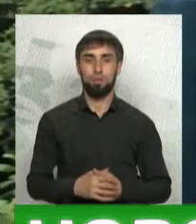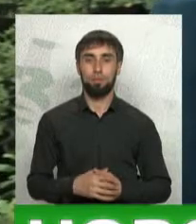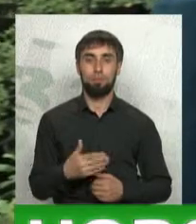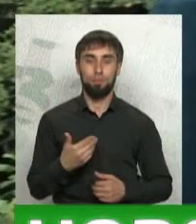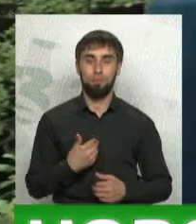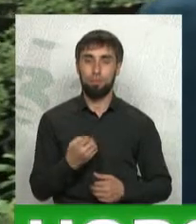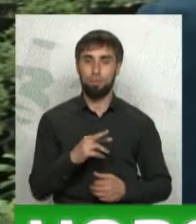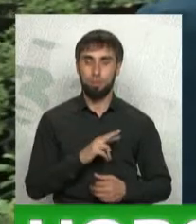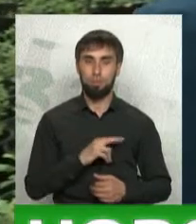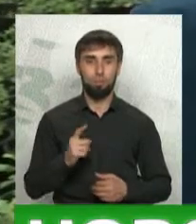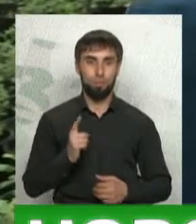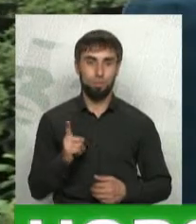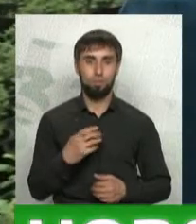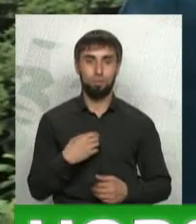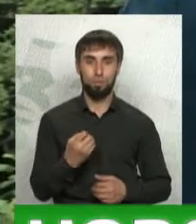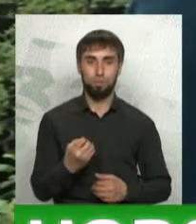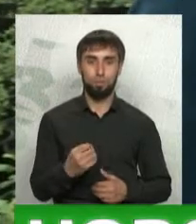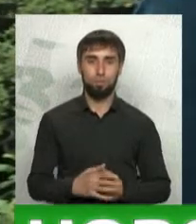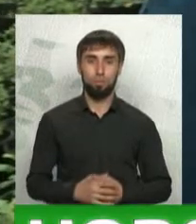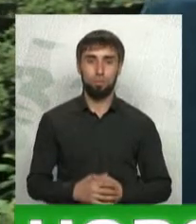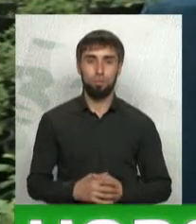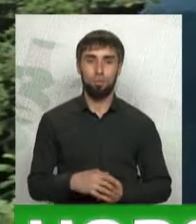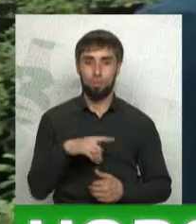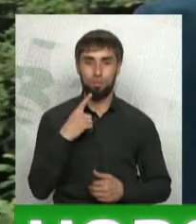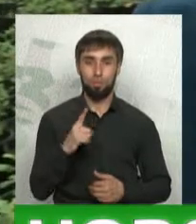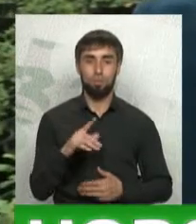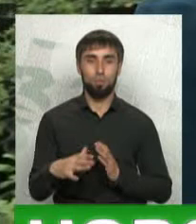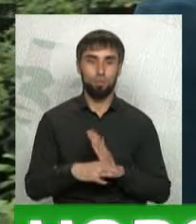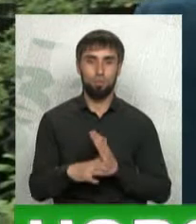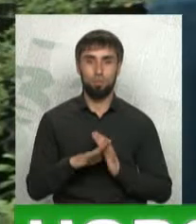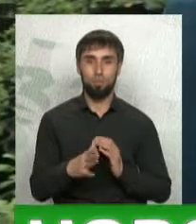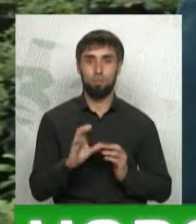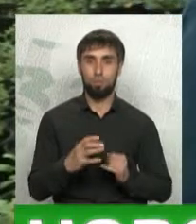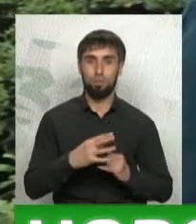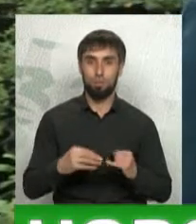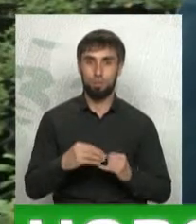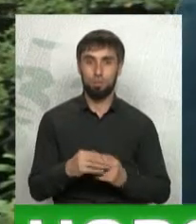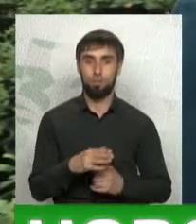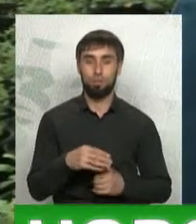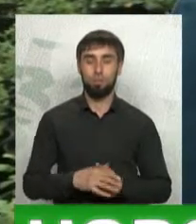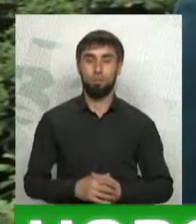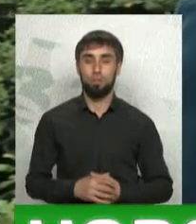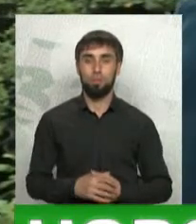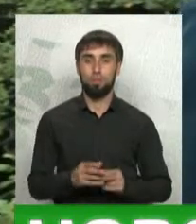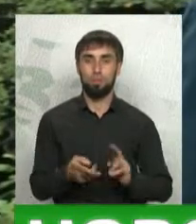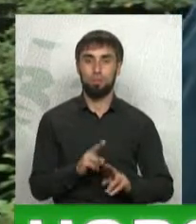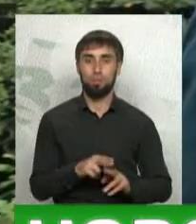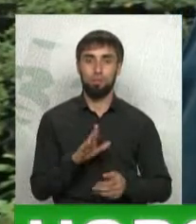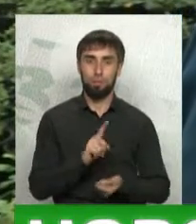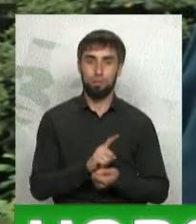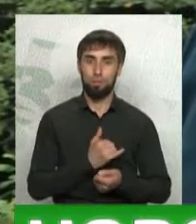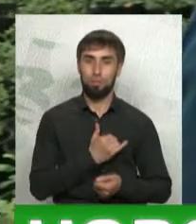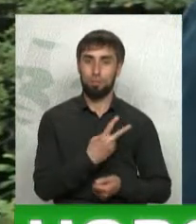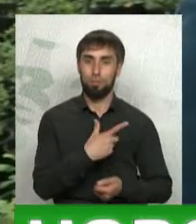И еще я надеюсь, мне еще говорят, что помогут с землей. То есть это в аренду у меня